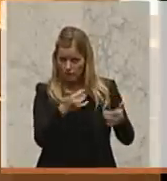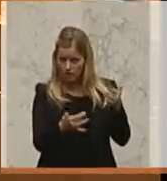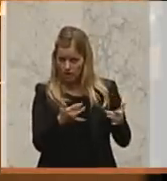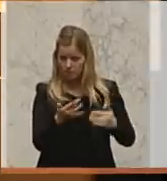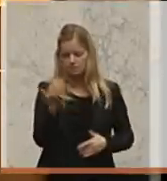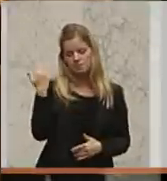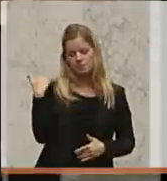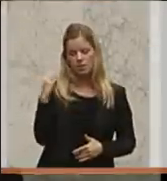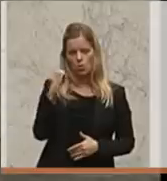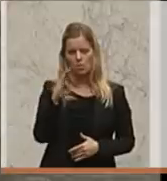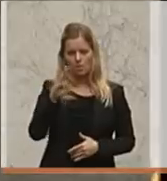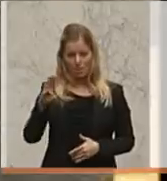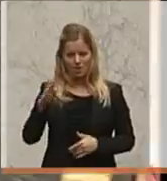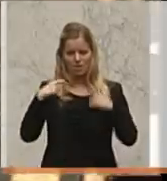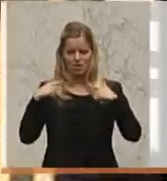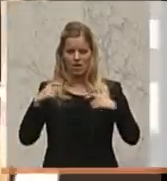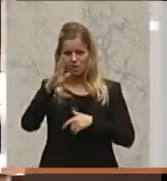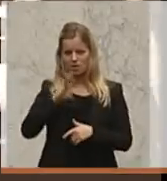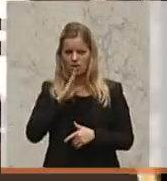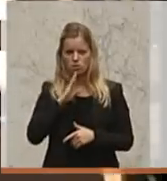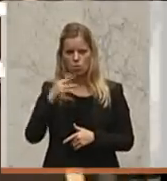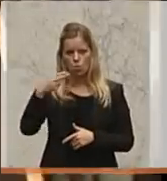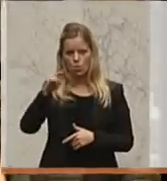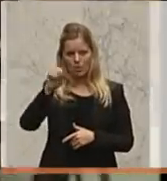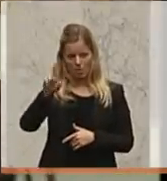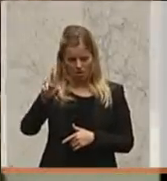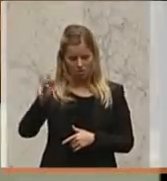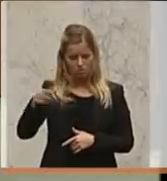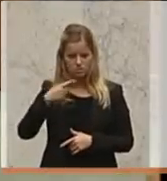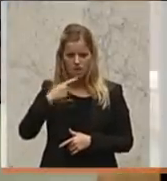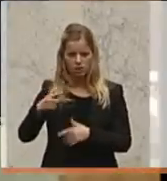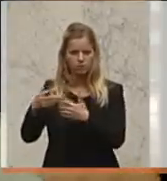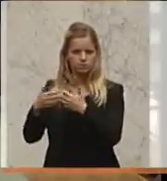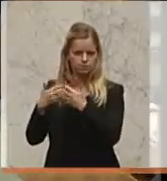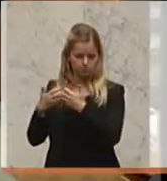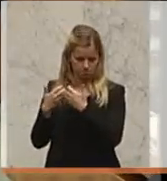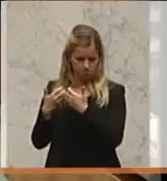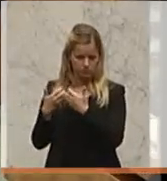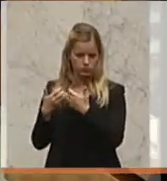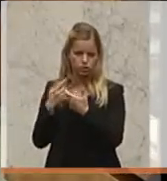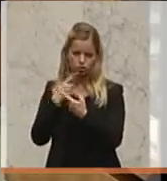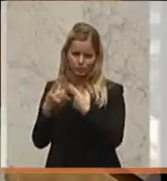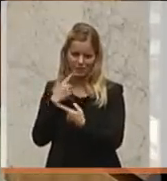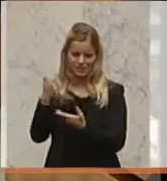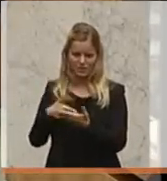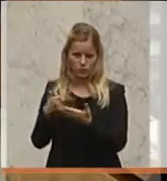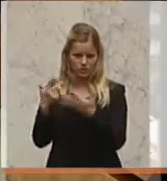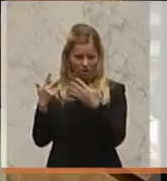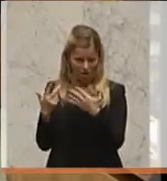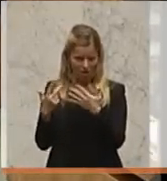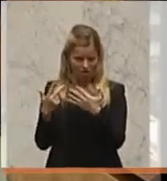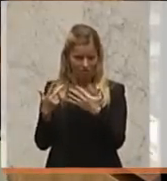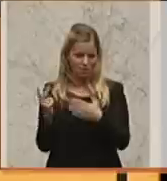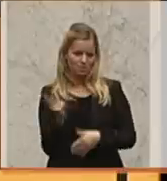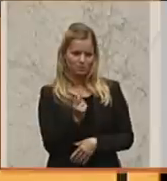ÖBB-Generaldirektor Martin Huber berichtet ja in einem Gespräch, von einem Gespräch im Februar 2008 mit Ostermeier